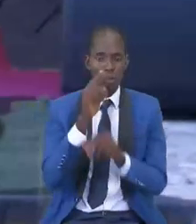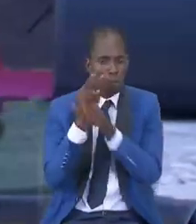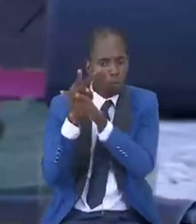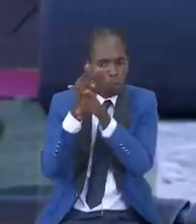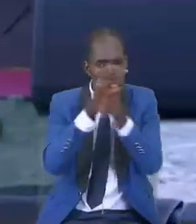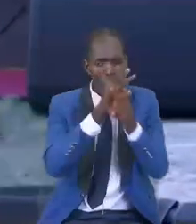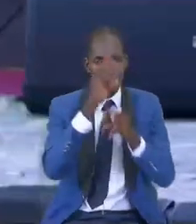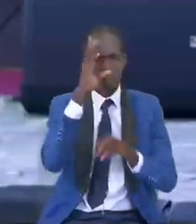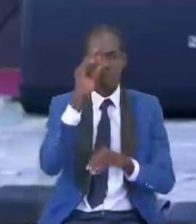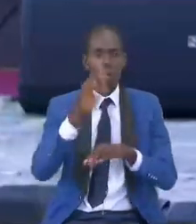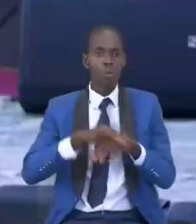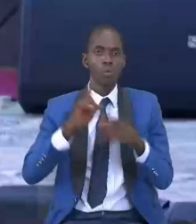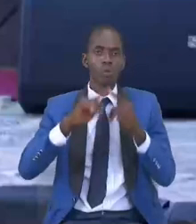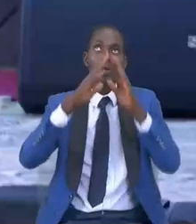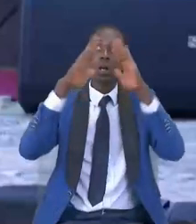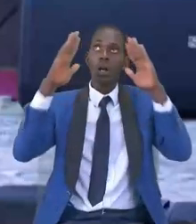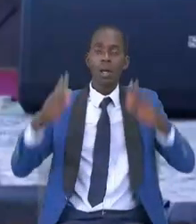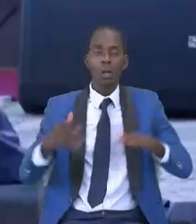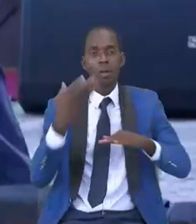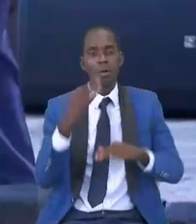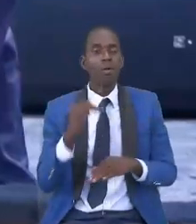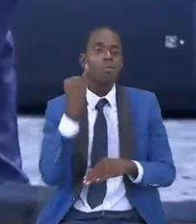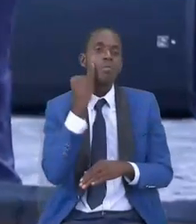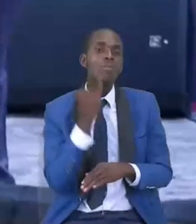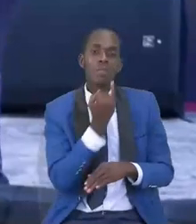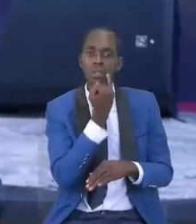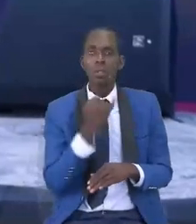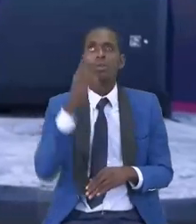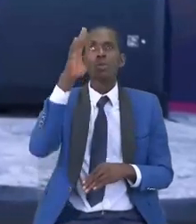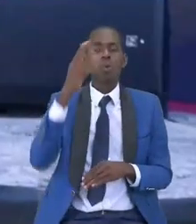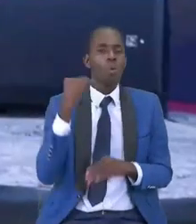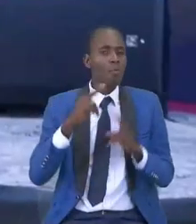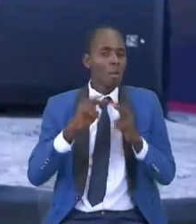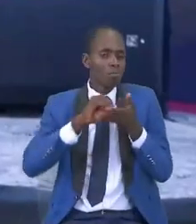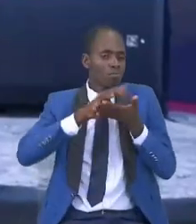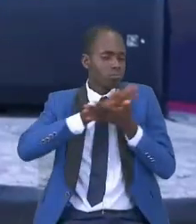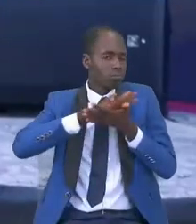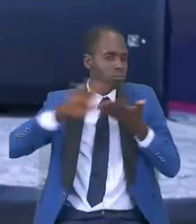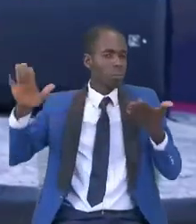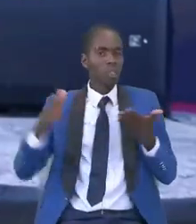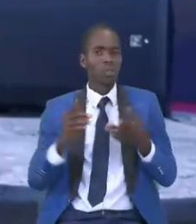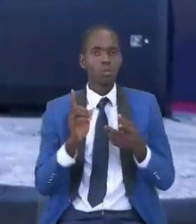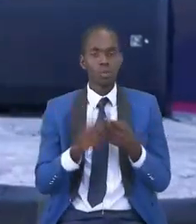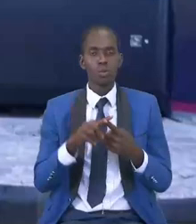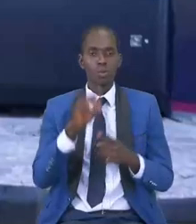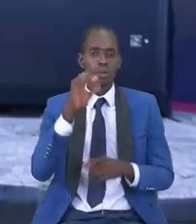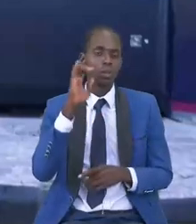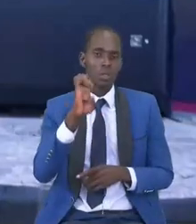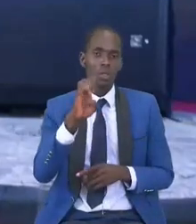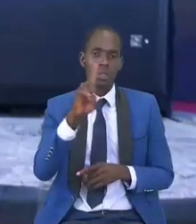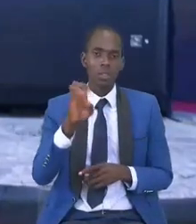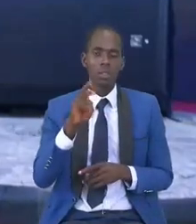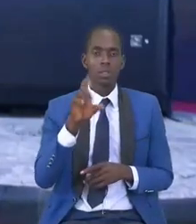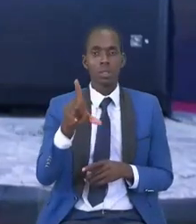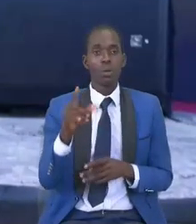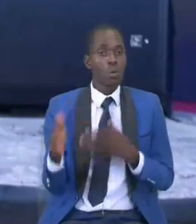j'ai fait de toi une sentinelle pour la maison d'Israël. Dieu était très clair et défini envers